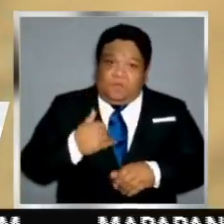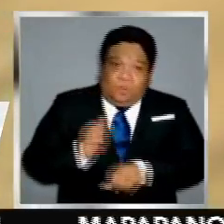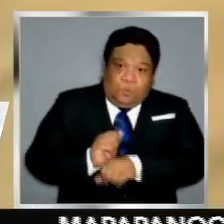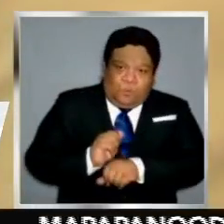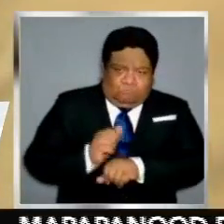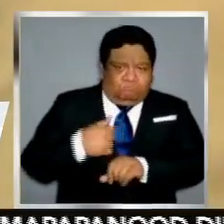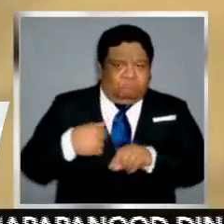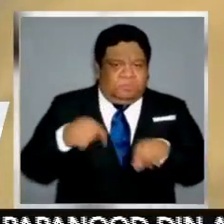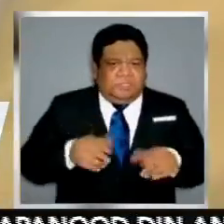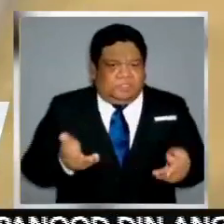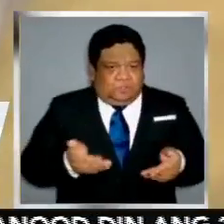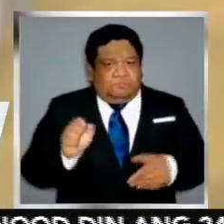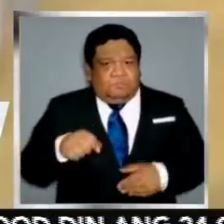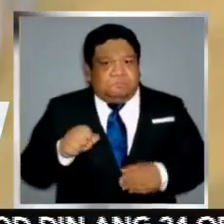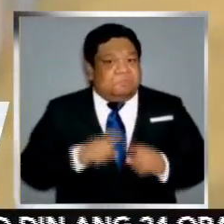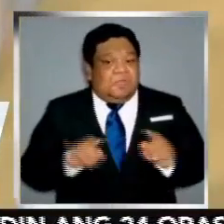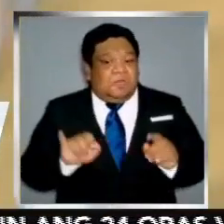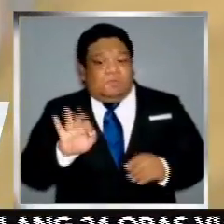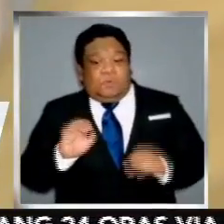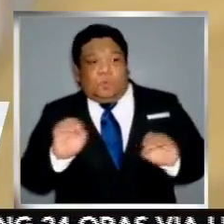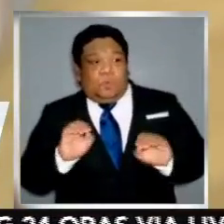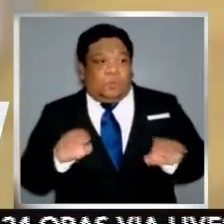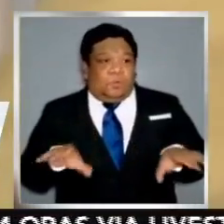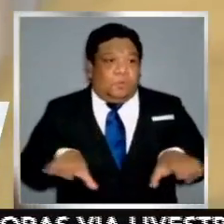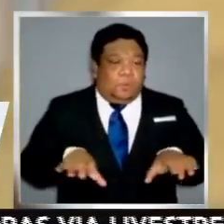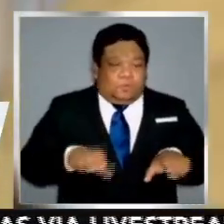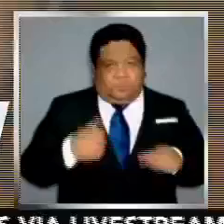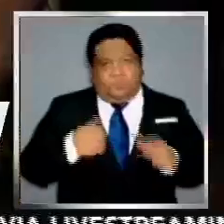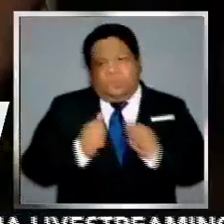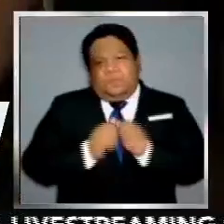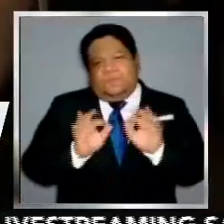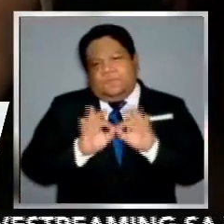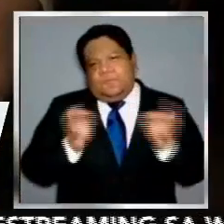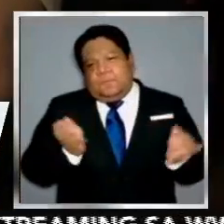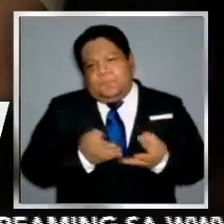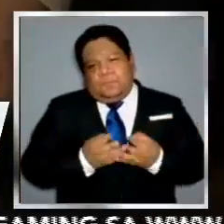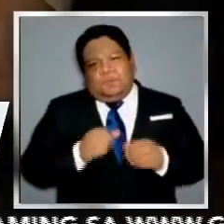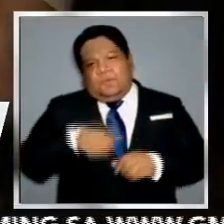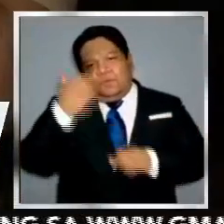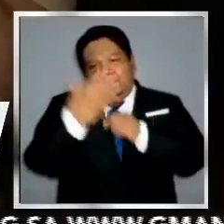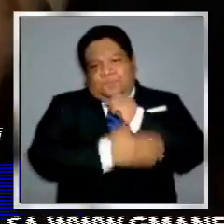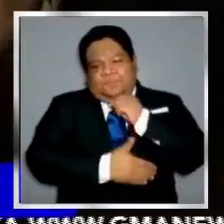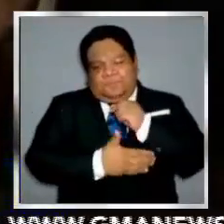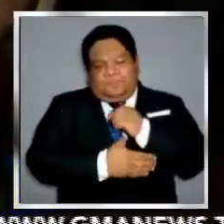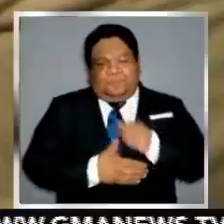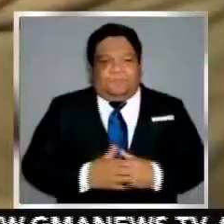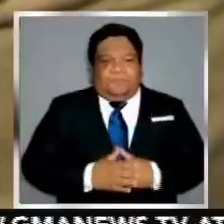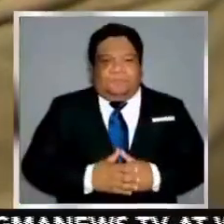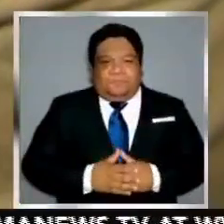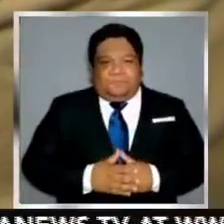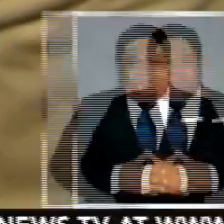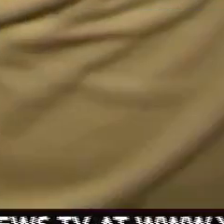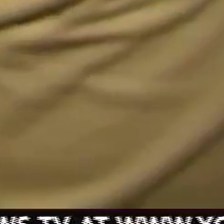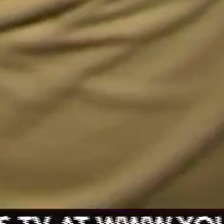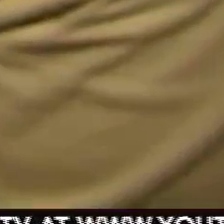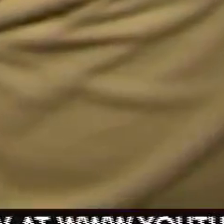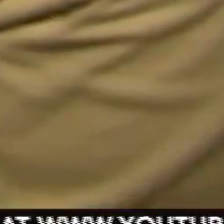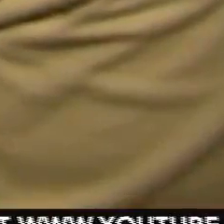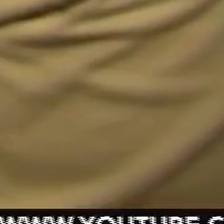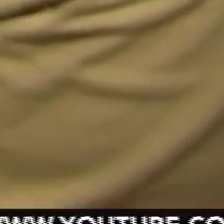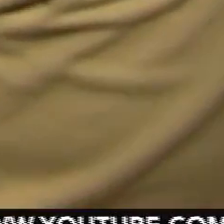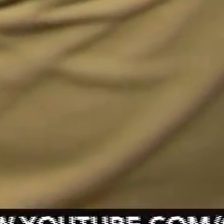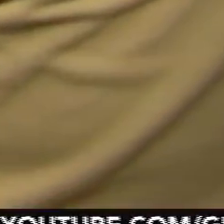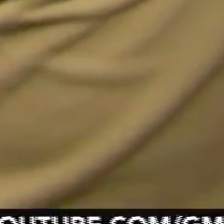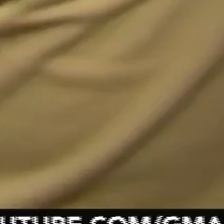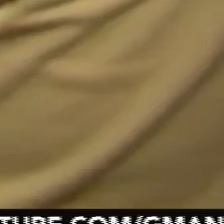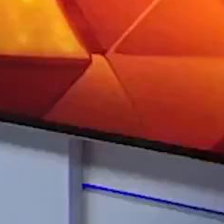if not, I will be with my family sa ibang bansa. War Santiago, updated sa